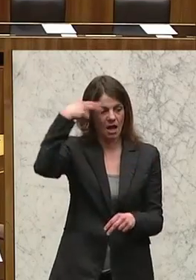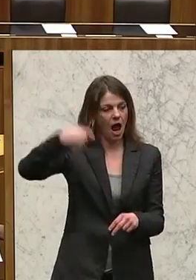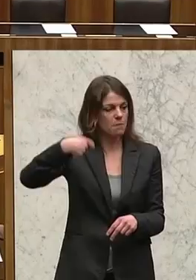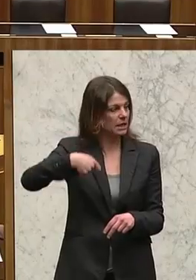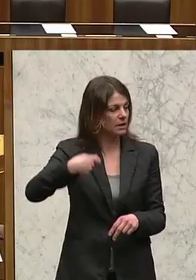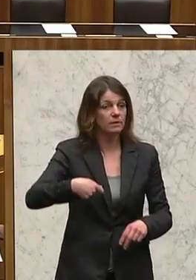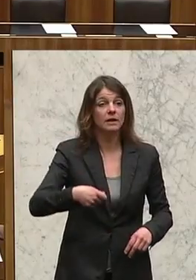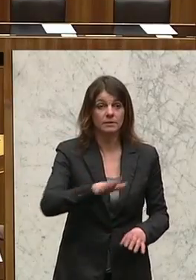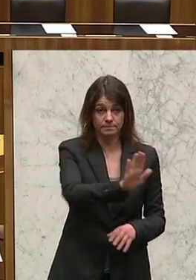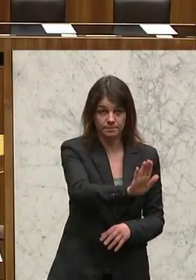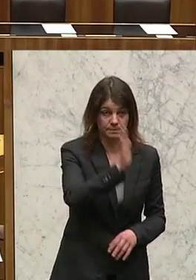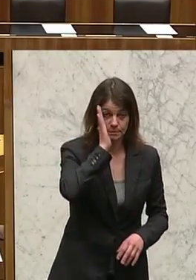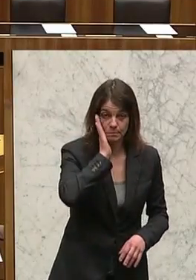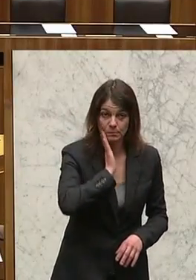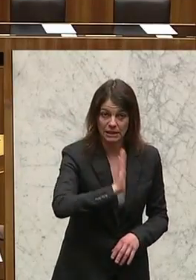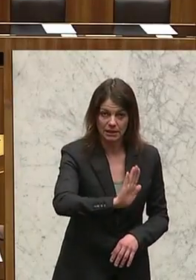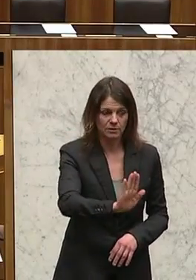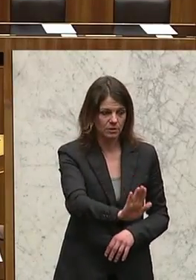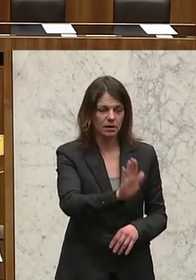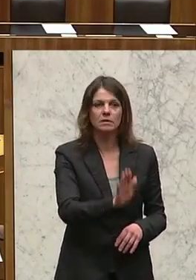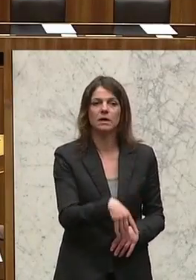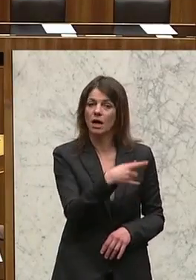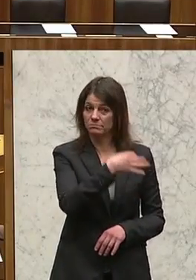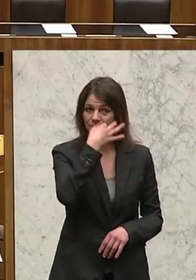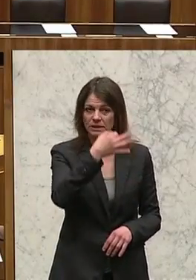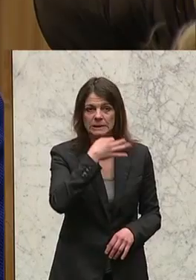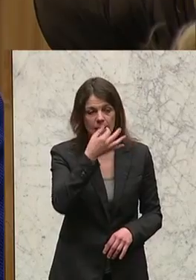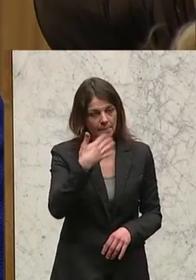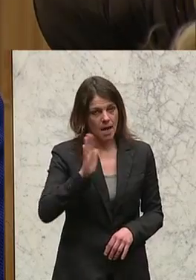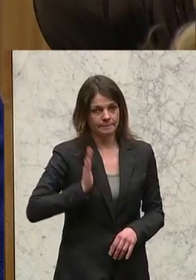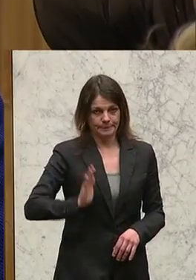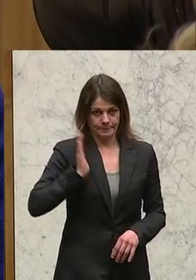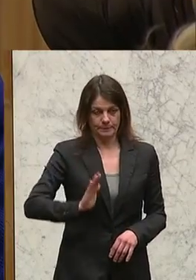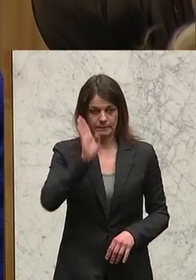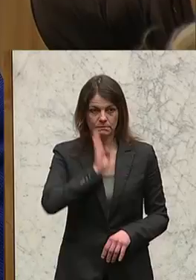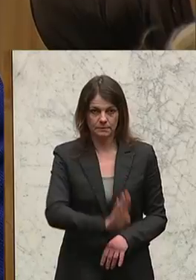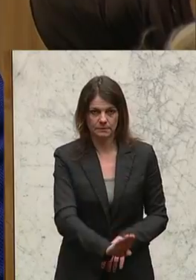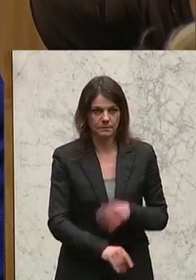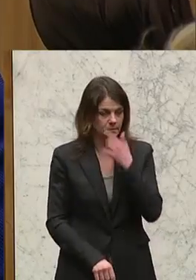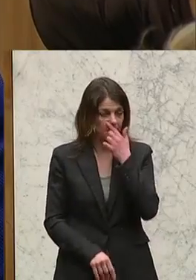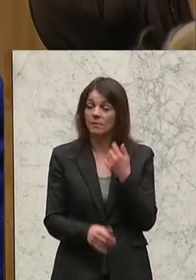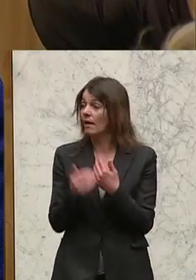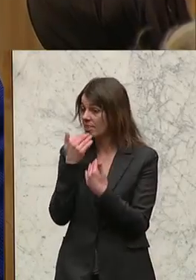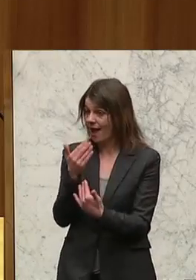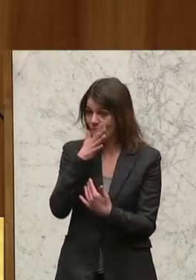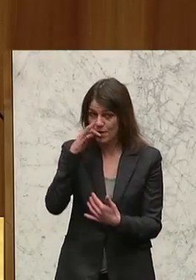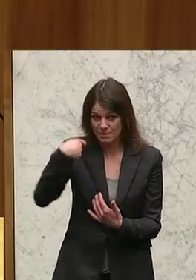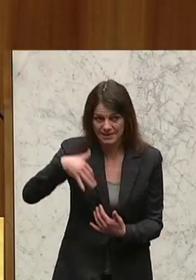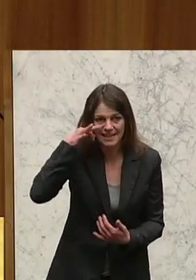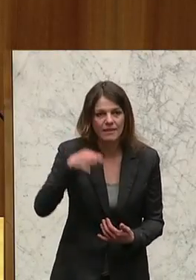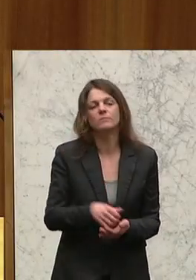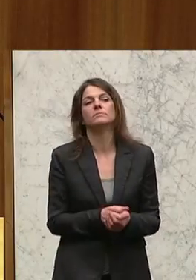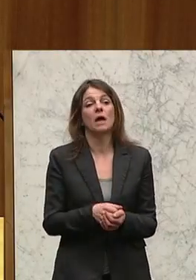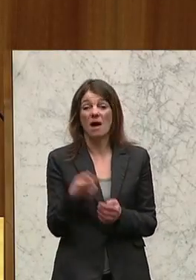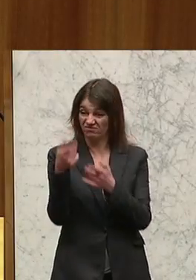wirklich... Herr Abgeordneter, würde Sie bitten, in der Ausdrucksweise sich ein wenig zu mäßigen, bitte. Danke, Frau Präsidentin.